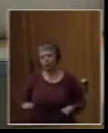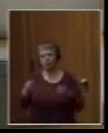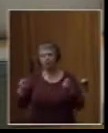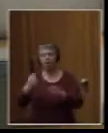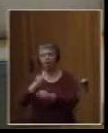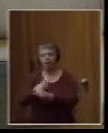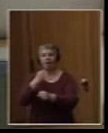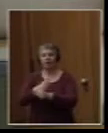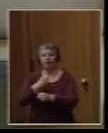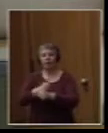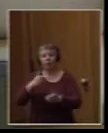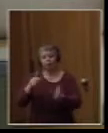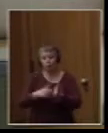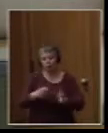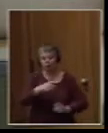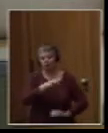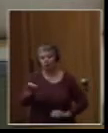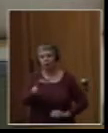απορρόφησή τους.